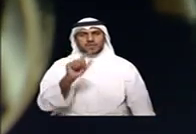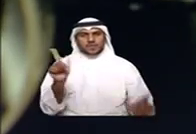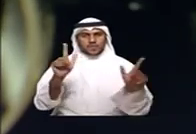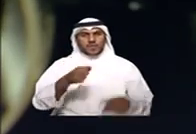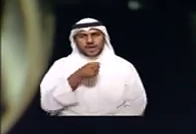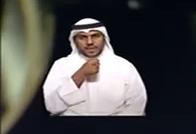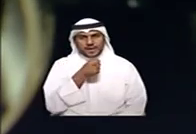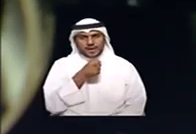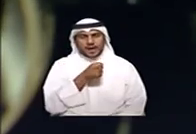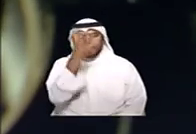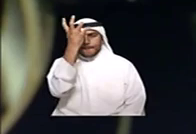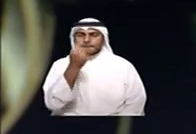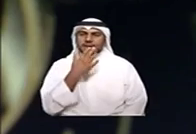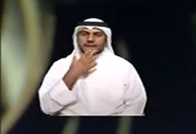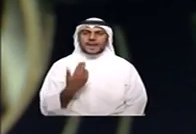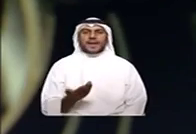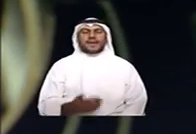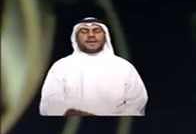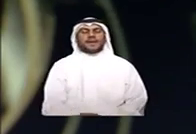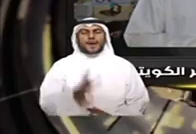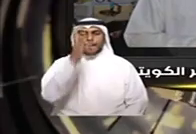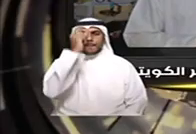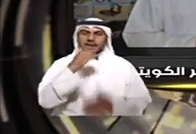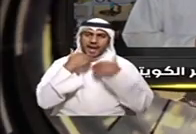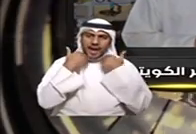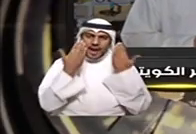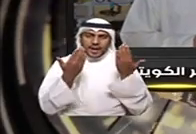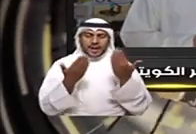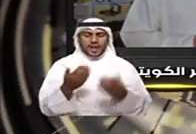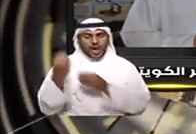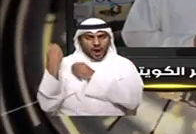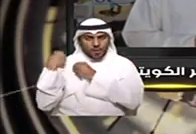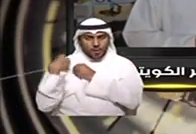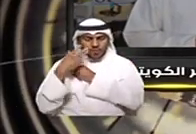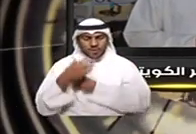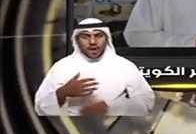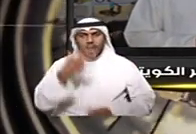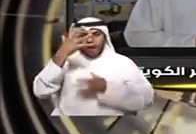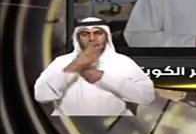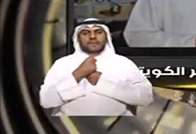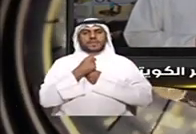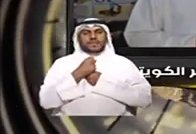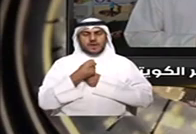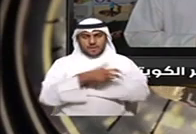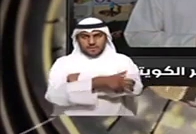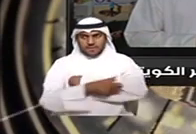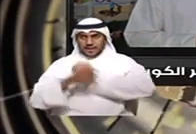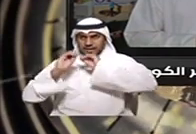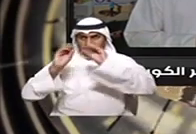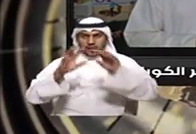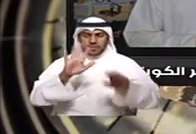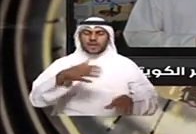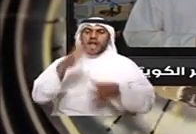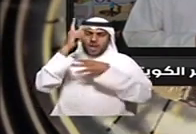مساء الخير وصناء المعروف، تقي مصارع السوء دائما. حدثنا نواف عن